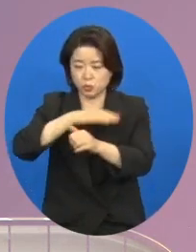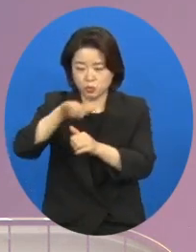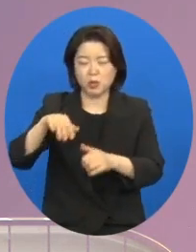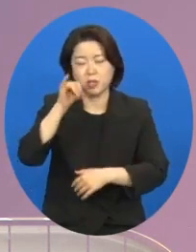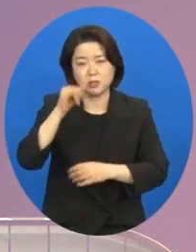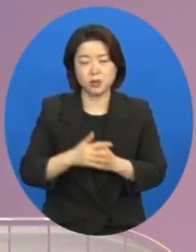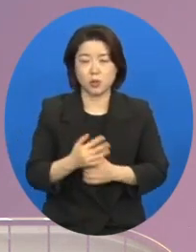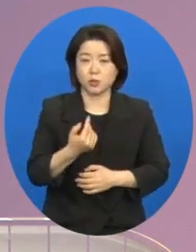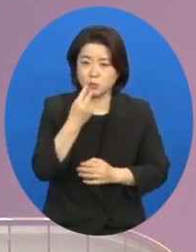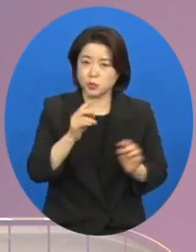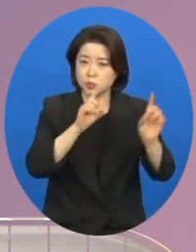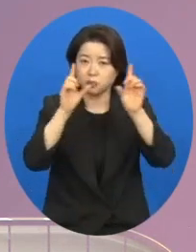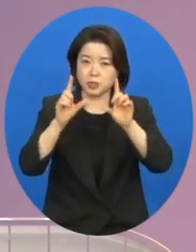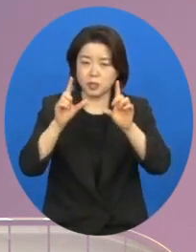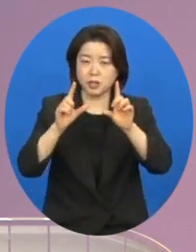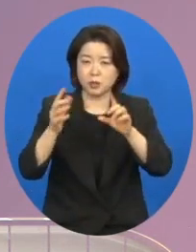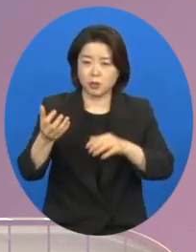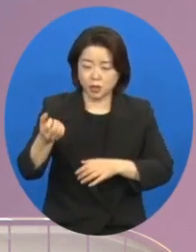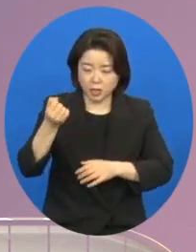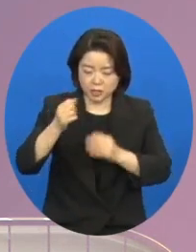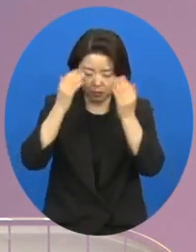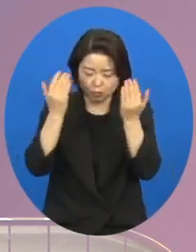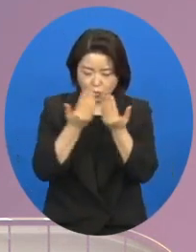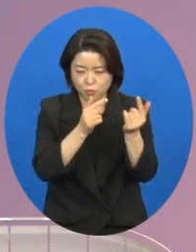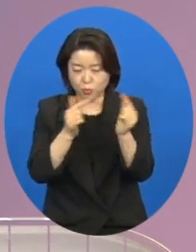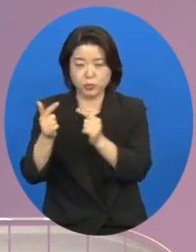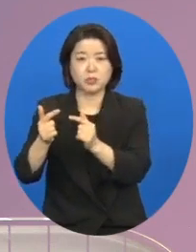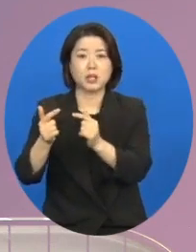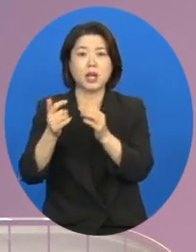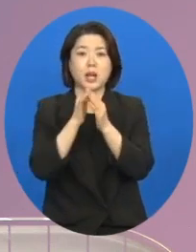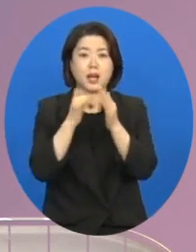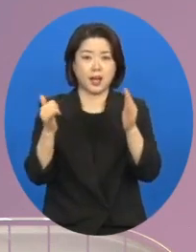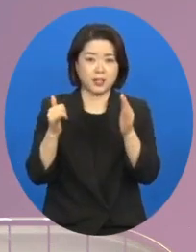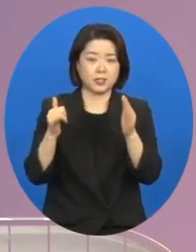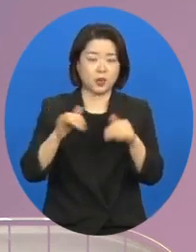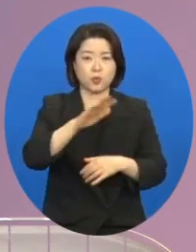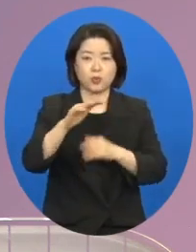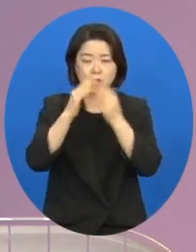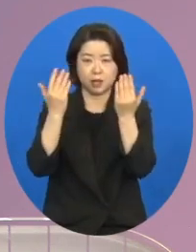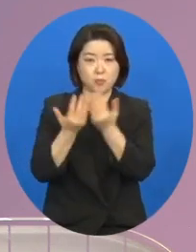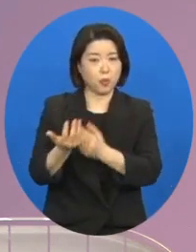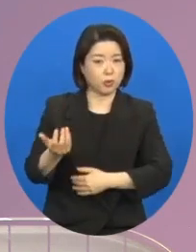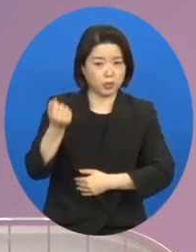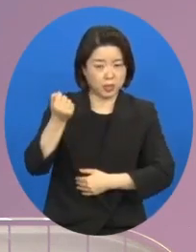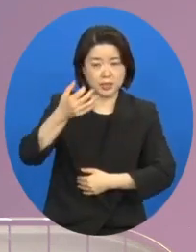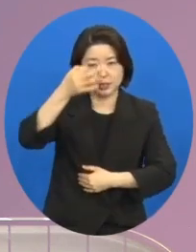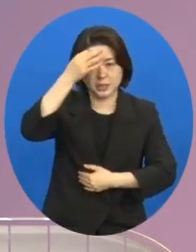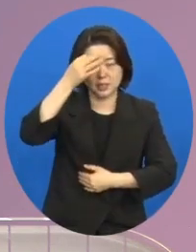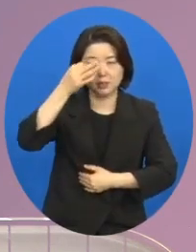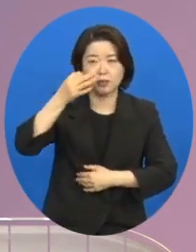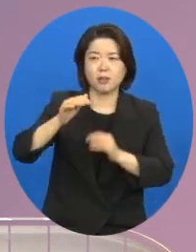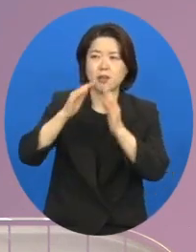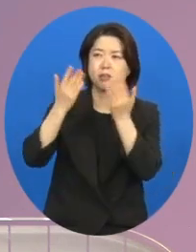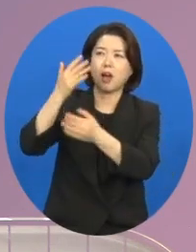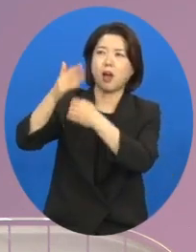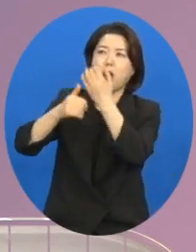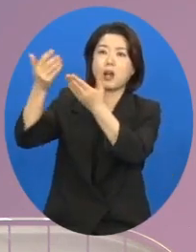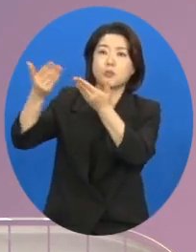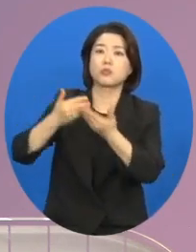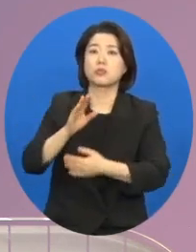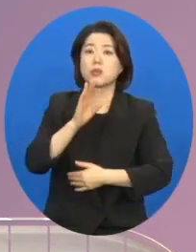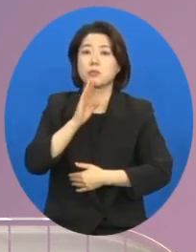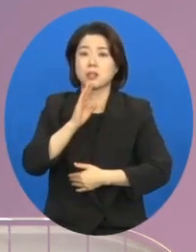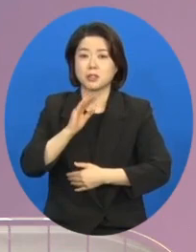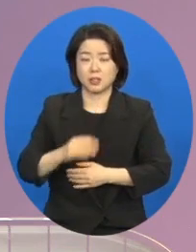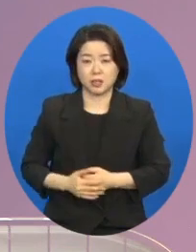숨쉬고 살아가고 우리가 가지고 있는 모든 것들 심지어 가족들 우리가 가진 모든 재능들 다 하나님이 주신 것이죠. 그런데